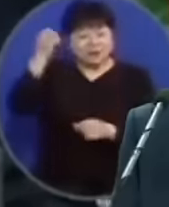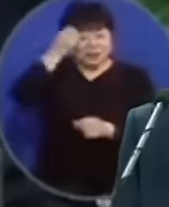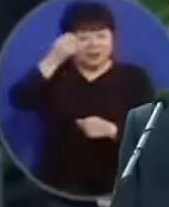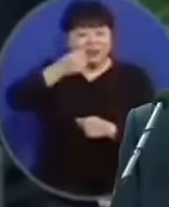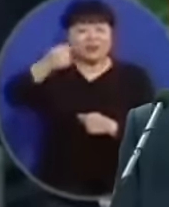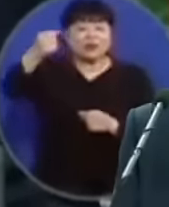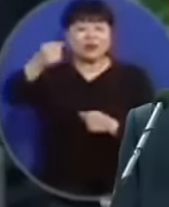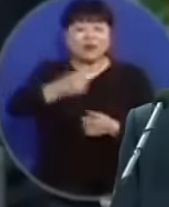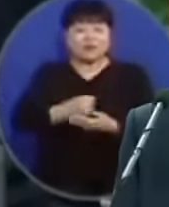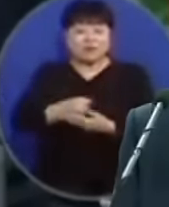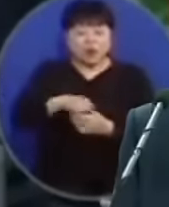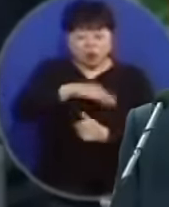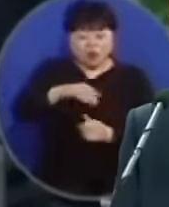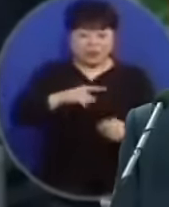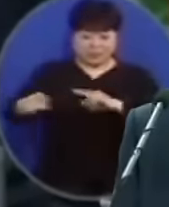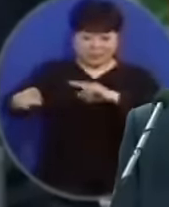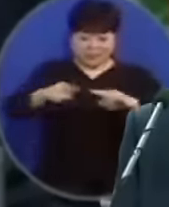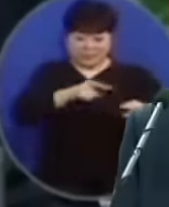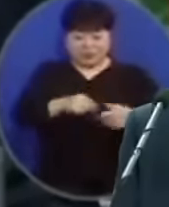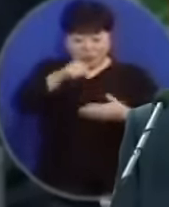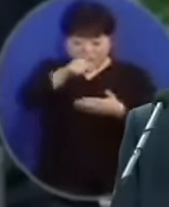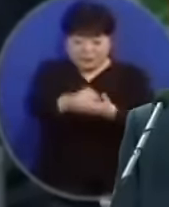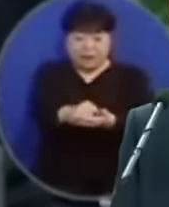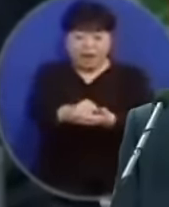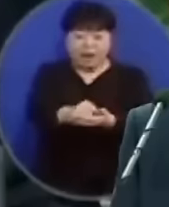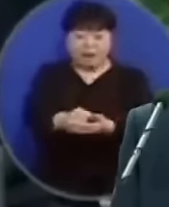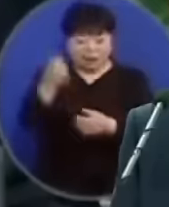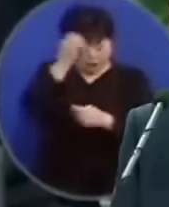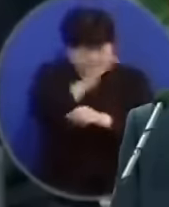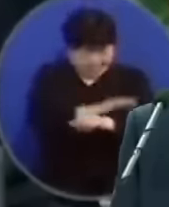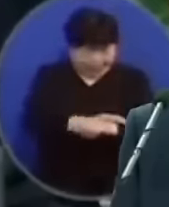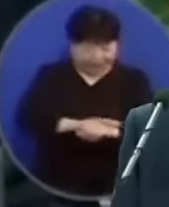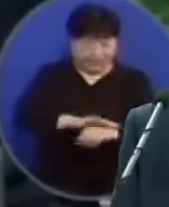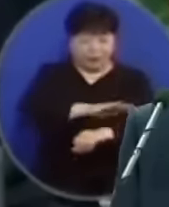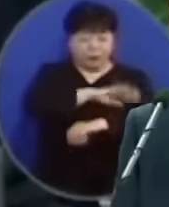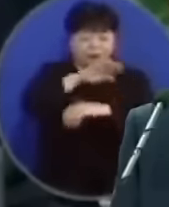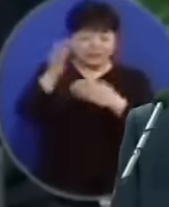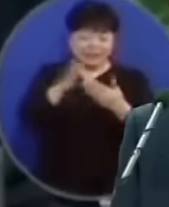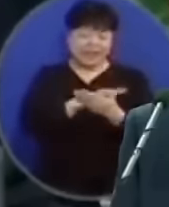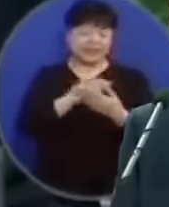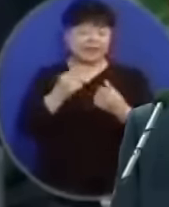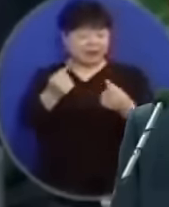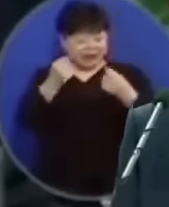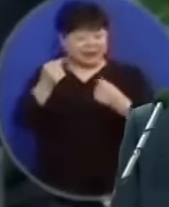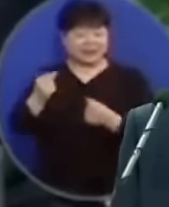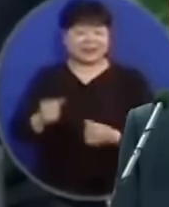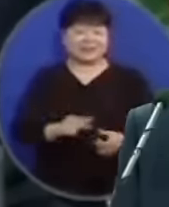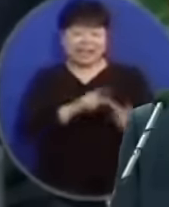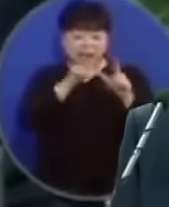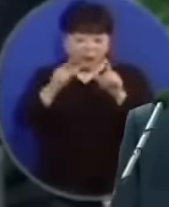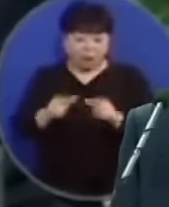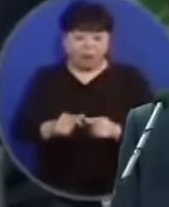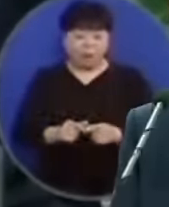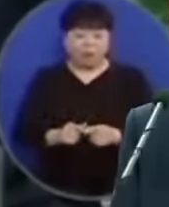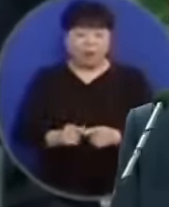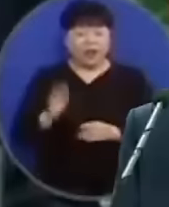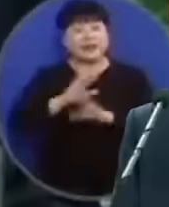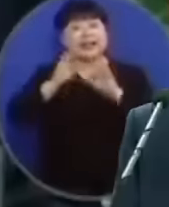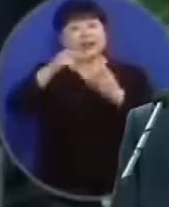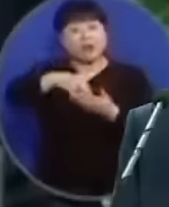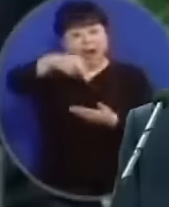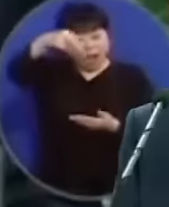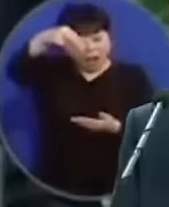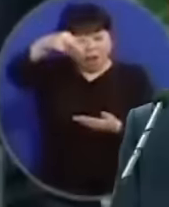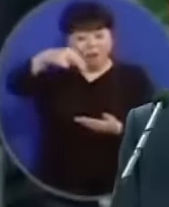성령으로 운명과 환경을 다스리고 지배하며 영혼이 잘되고 범사에 잘되며 강건하게 살고 천국도